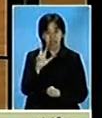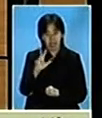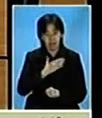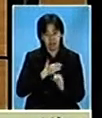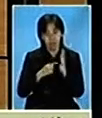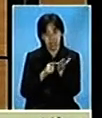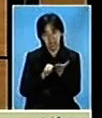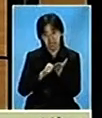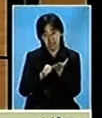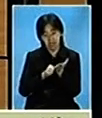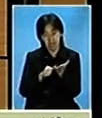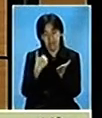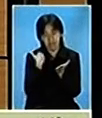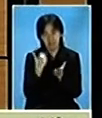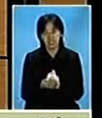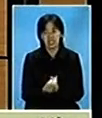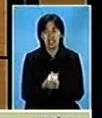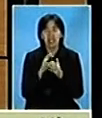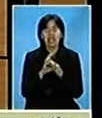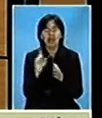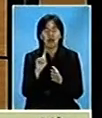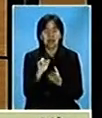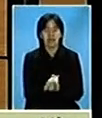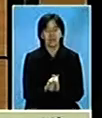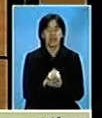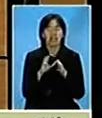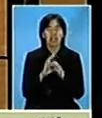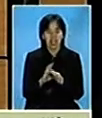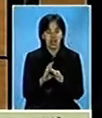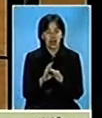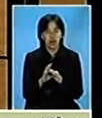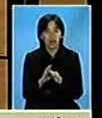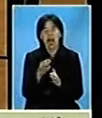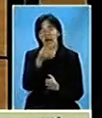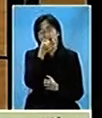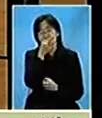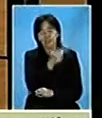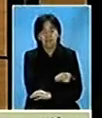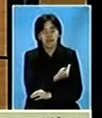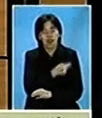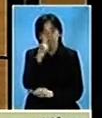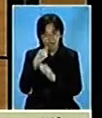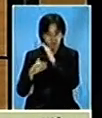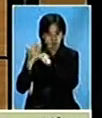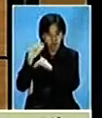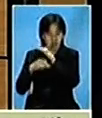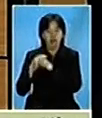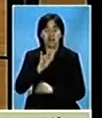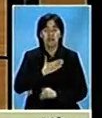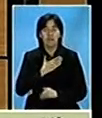แปรยติไว้นั่นเนี่ยนะครับเป็นเรื่องของการนิยามศัพท์ของคำว่าการประกอบอาชีพแผนไทยประยุกต์ซึ่งผมขออนุญา